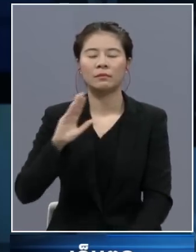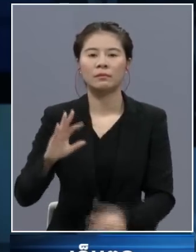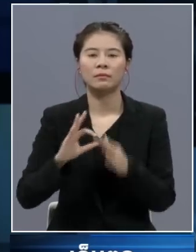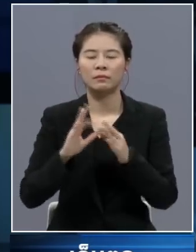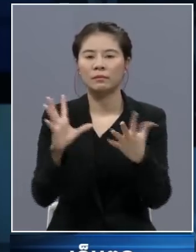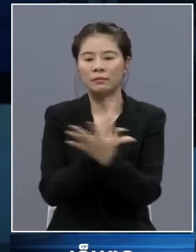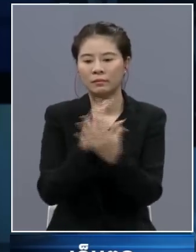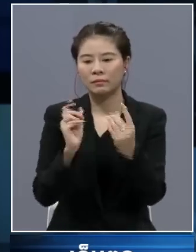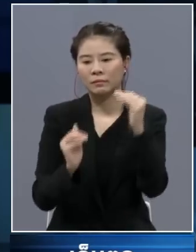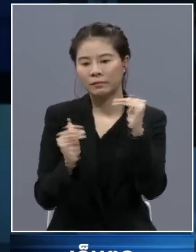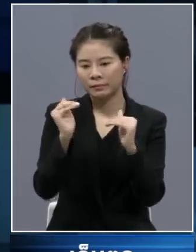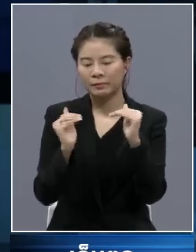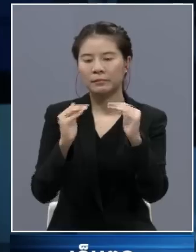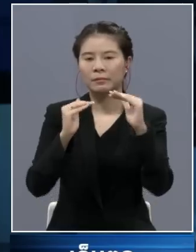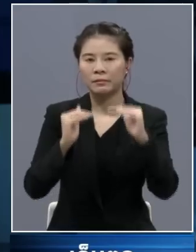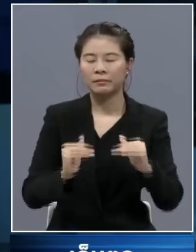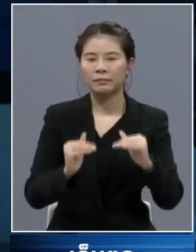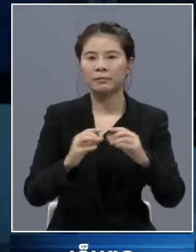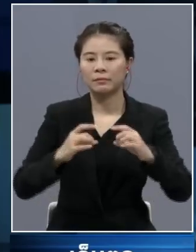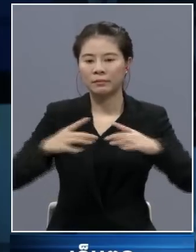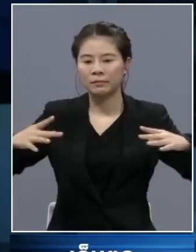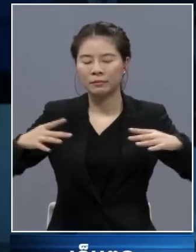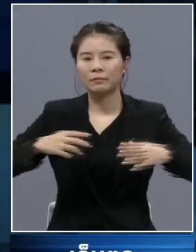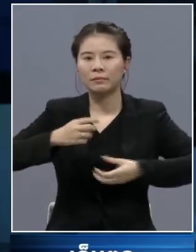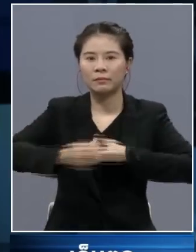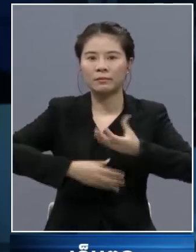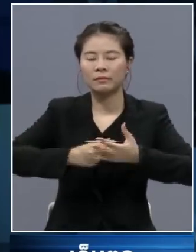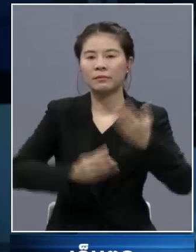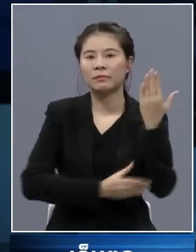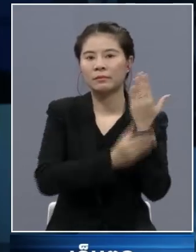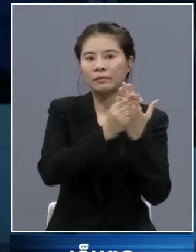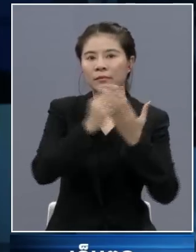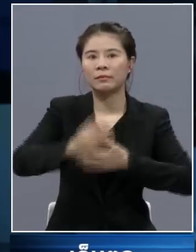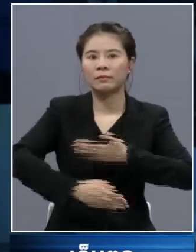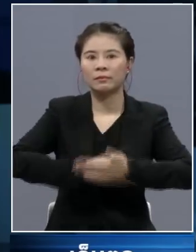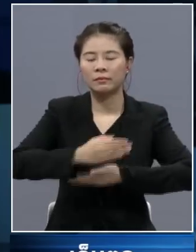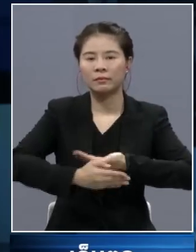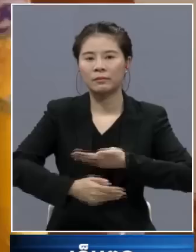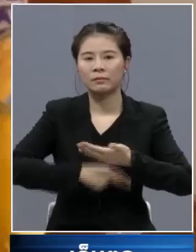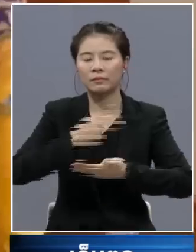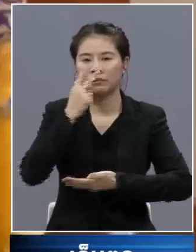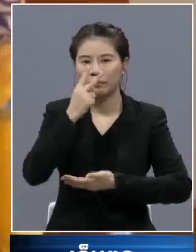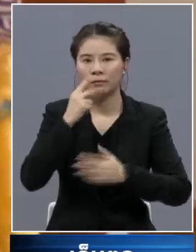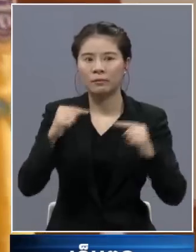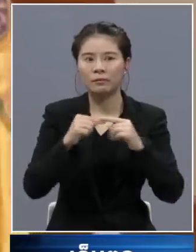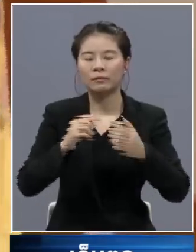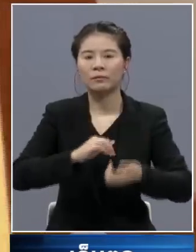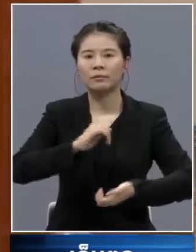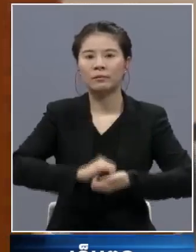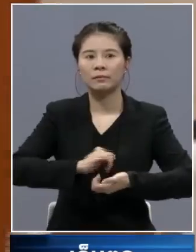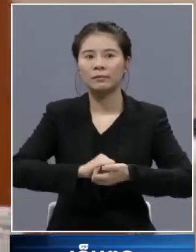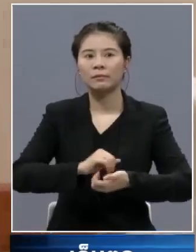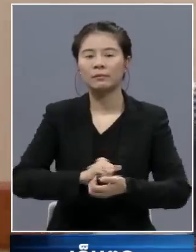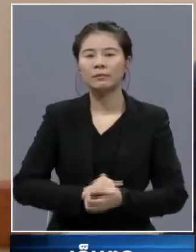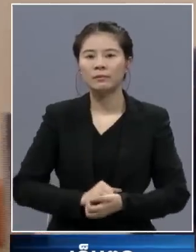ของสังคมไปได้มากขึ้นเนี่ยฮะความคิดเห็นของสภาหอการค้าที่เขาช่วยดูแล้วก็ยืนยันว่ามั่นใจใน MOU นี้แ